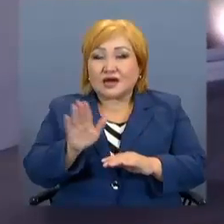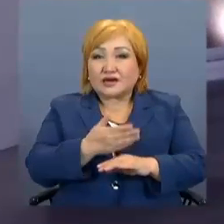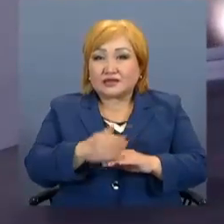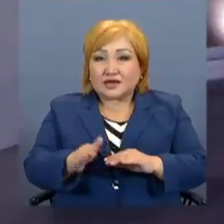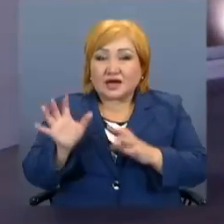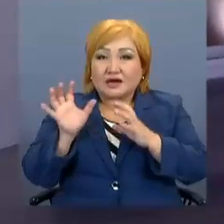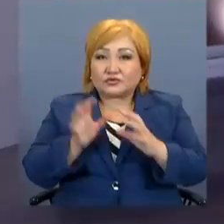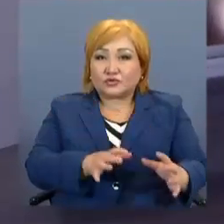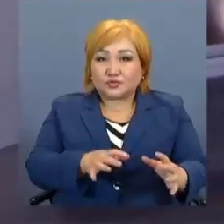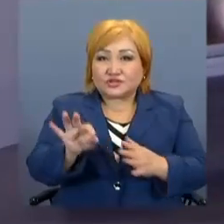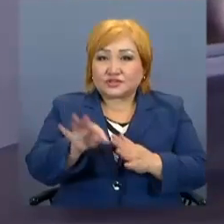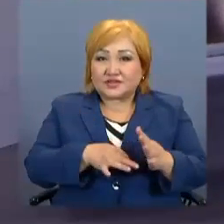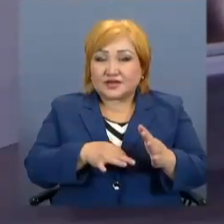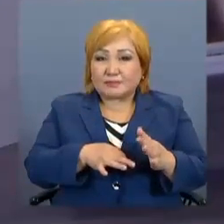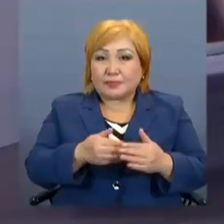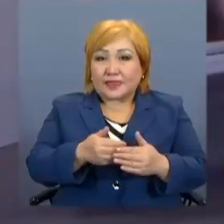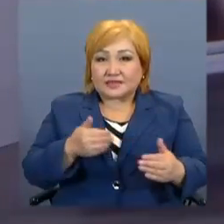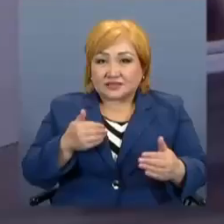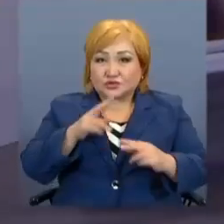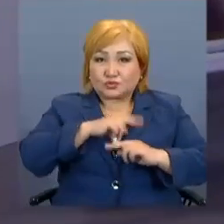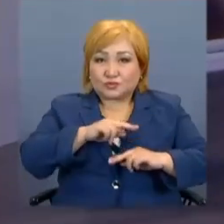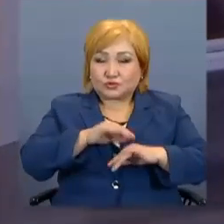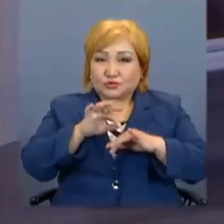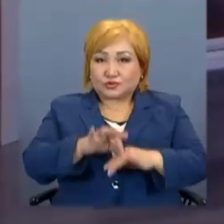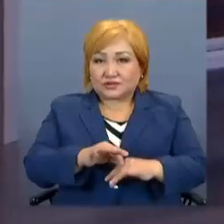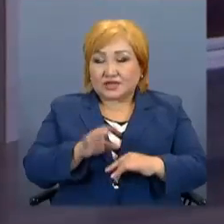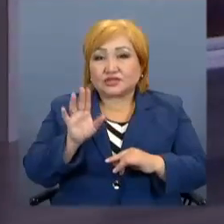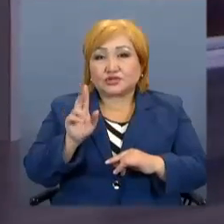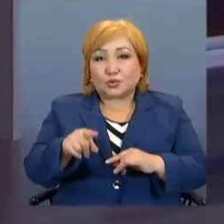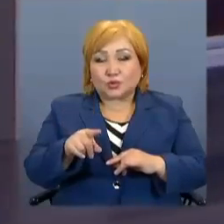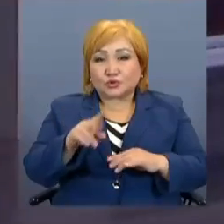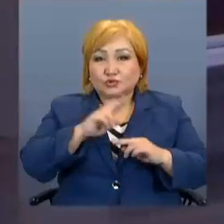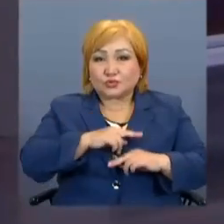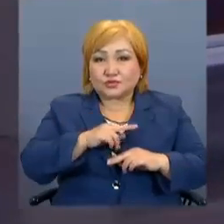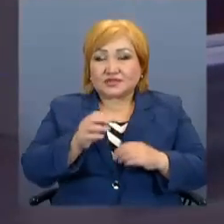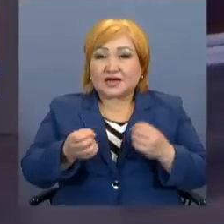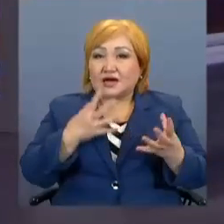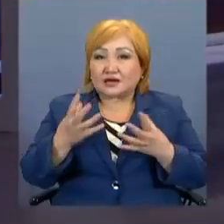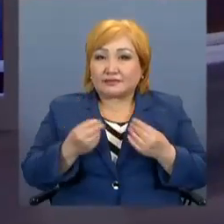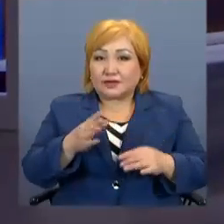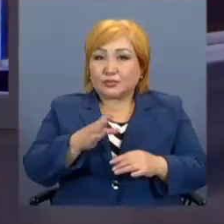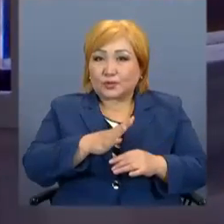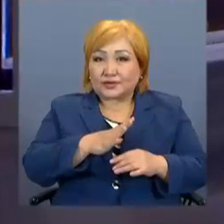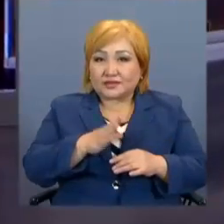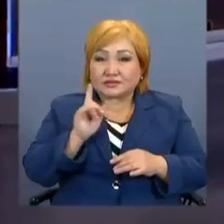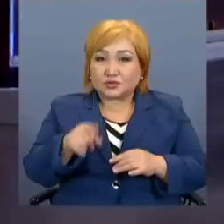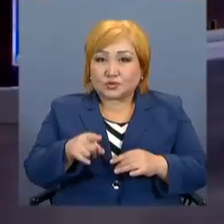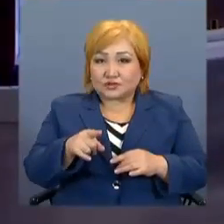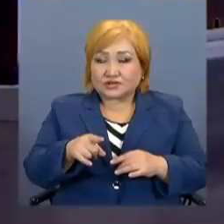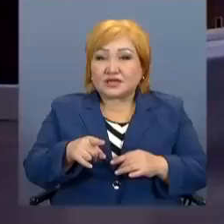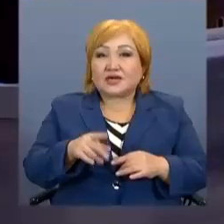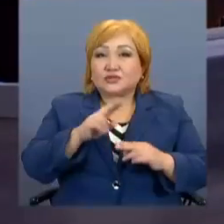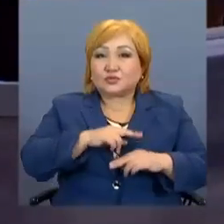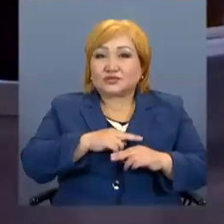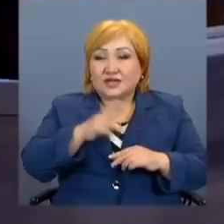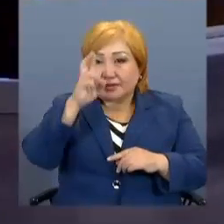профилактикалық жұмыс жүргізілді. Ол енді жұмыс үлкен қарқынды жұмыс болды. Ол жерде мемлекеттік және мемлекеттік емес